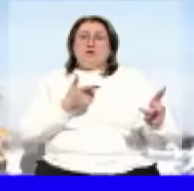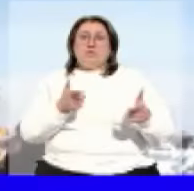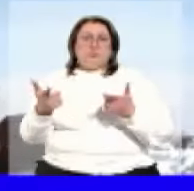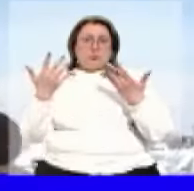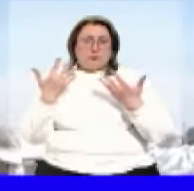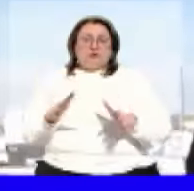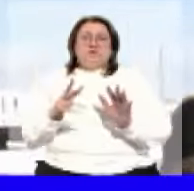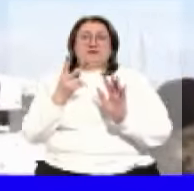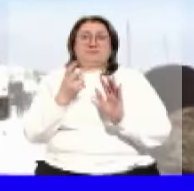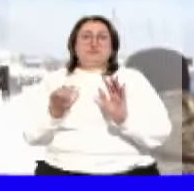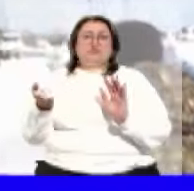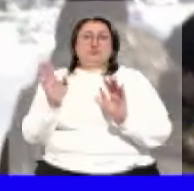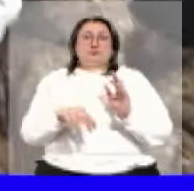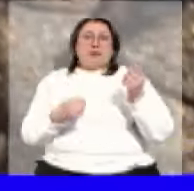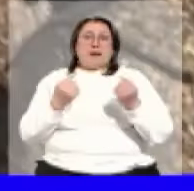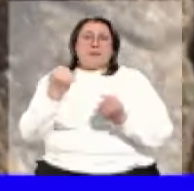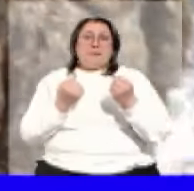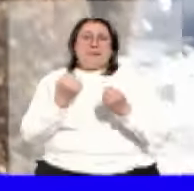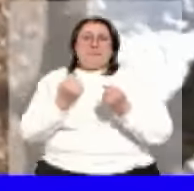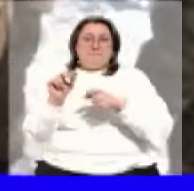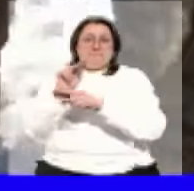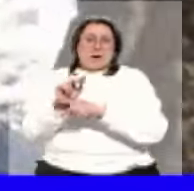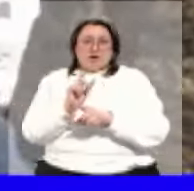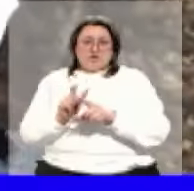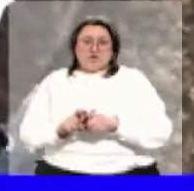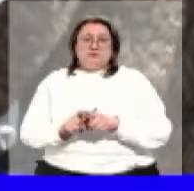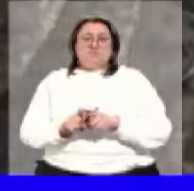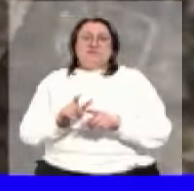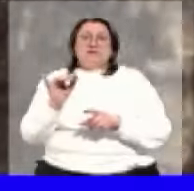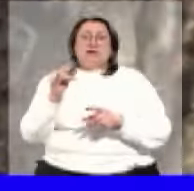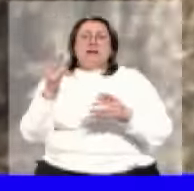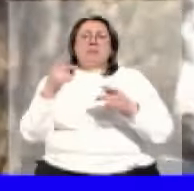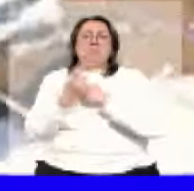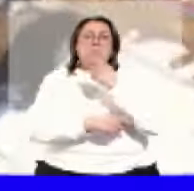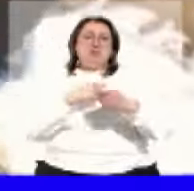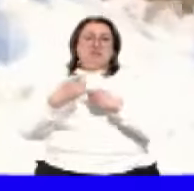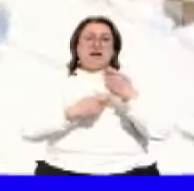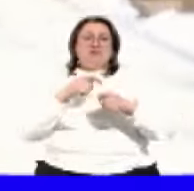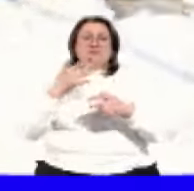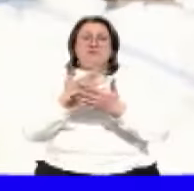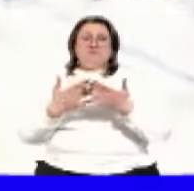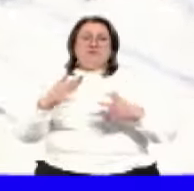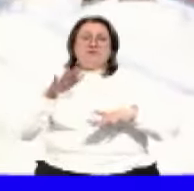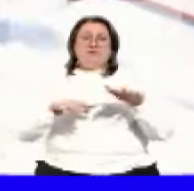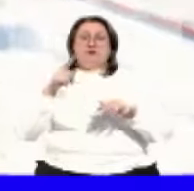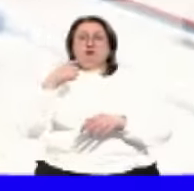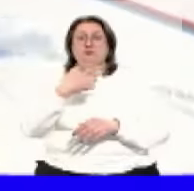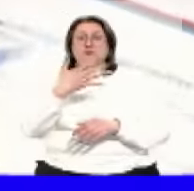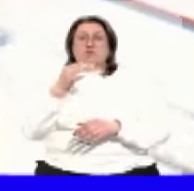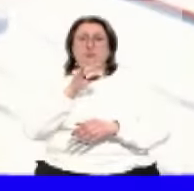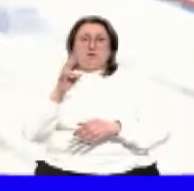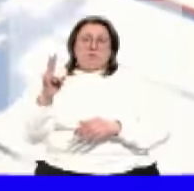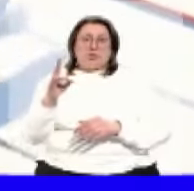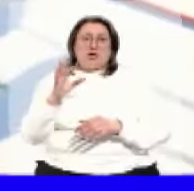арнайы техника дайын. 1500 тоннаны құрайтын инертті материалдар да жеткілікті. Сонымен қатар 3500 адамға арналған